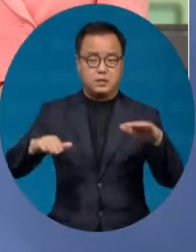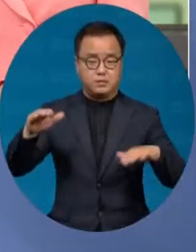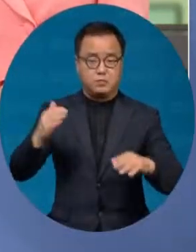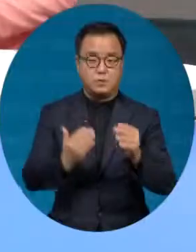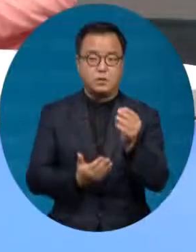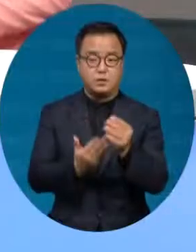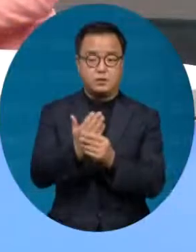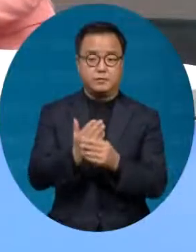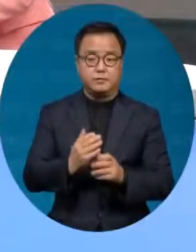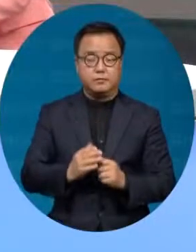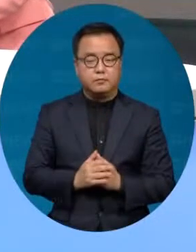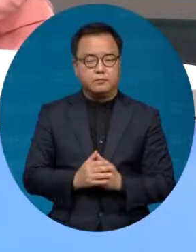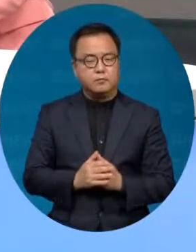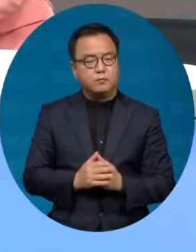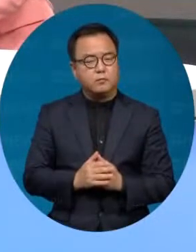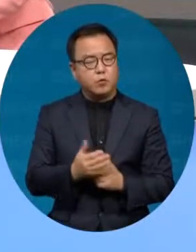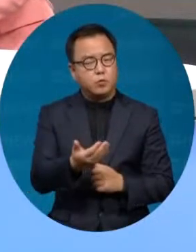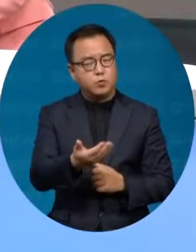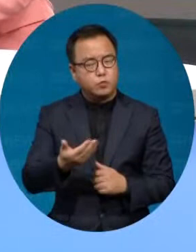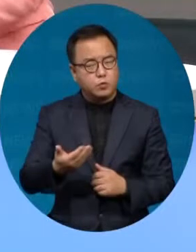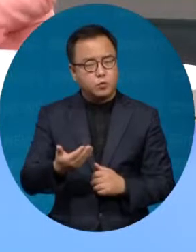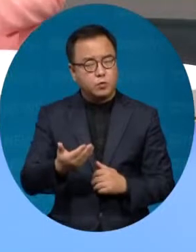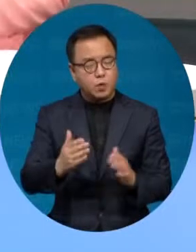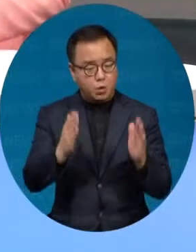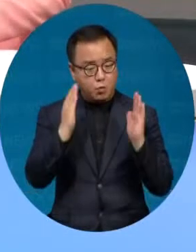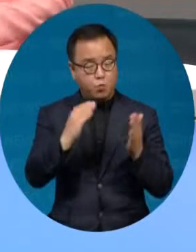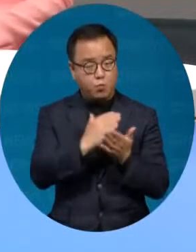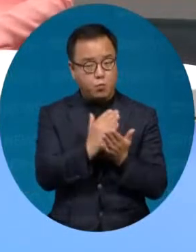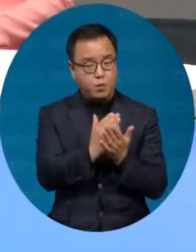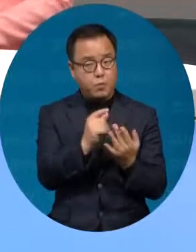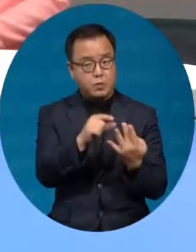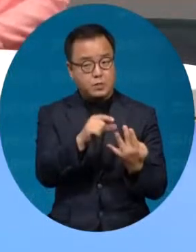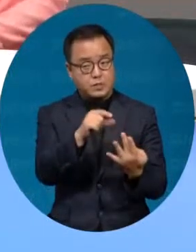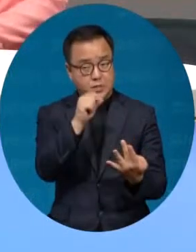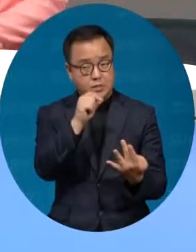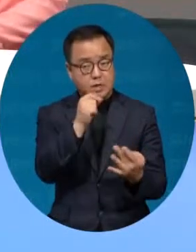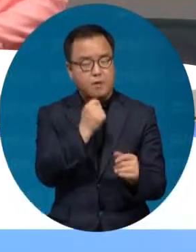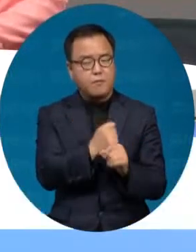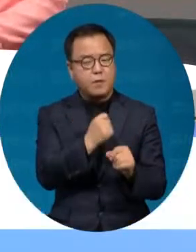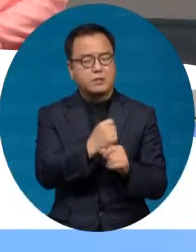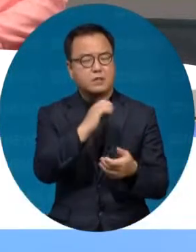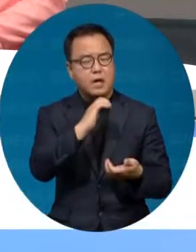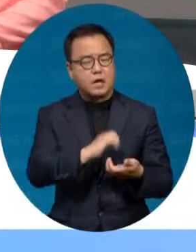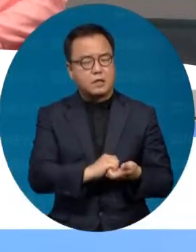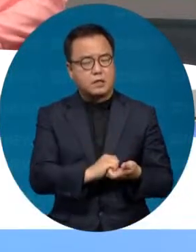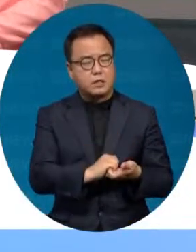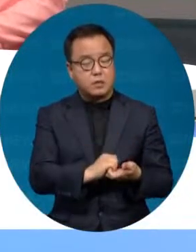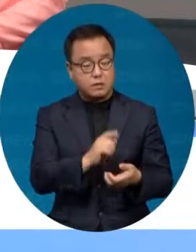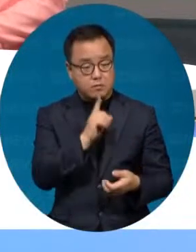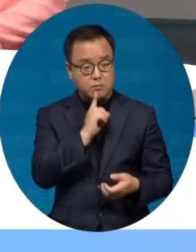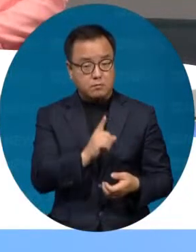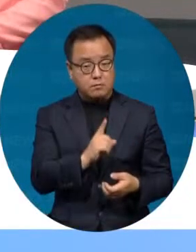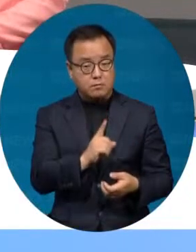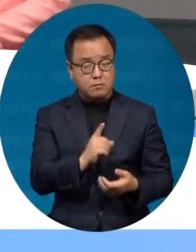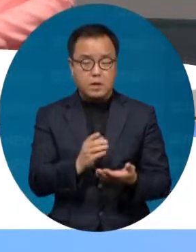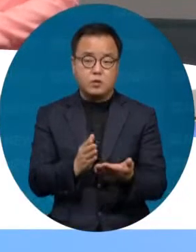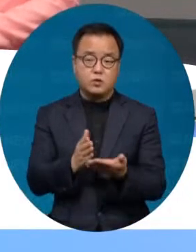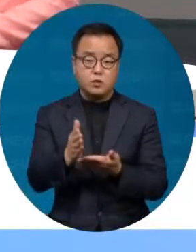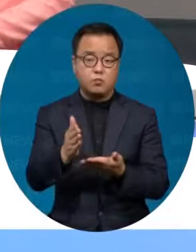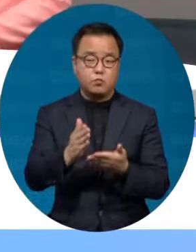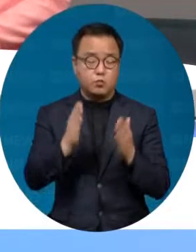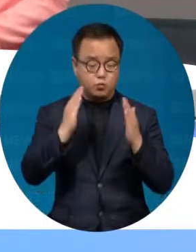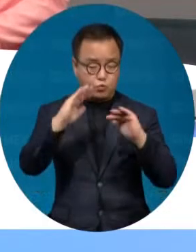4 그 좀전의 선택과목을 개설하는 데 한계가 있다고 얘기를 하셨는데 어 전문과목 은 상황이 더 생각하지